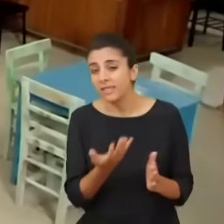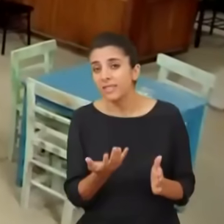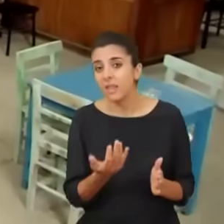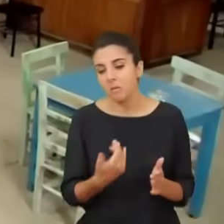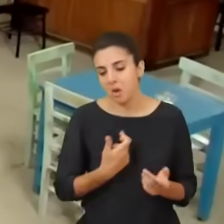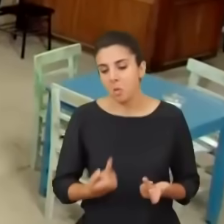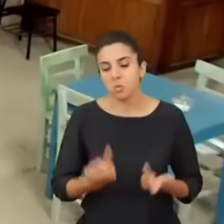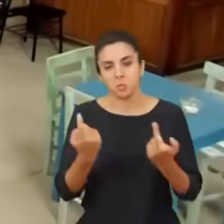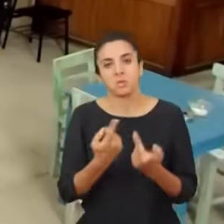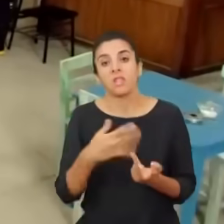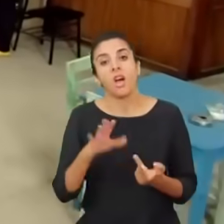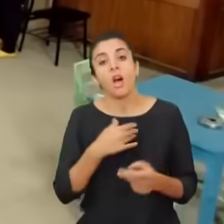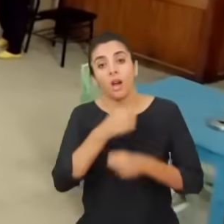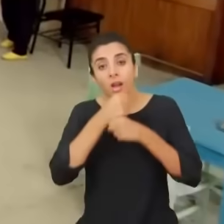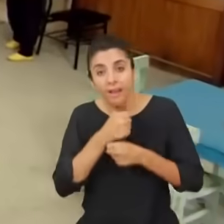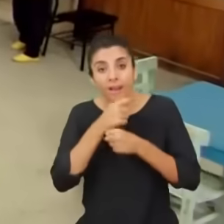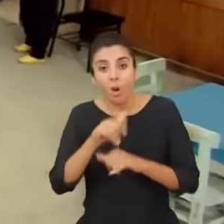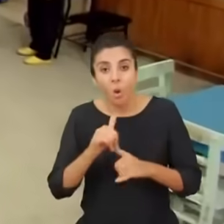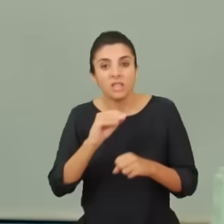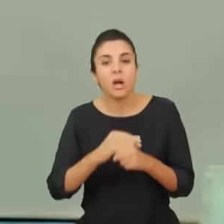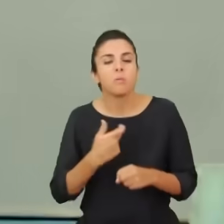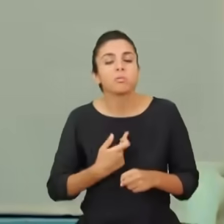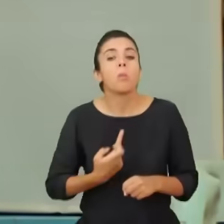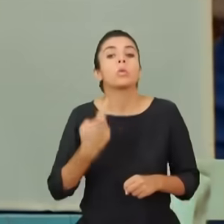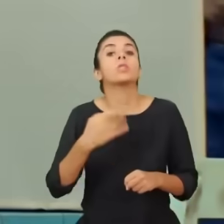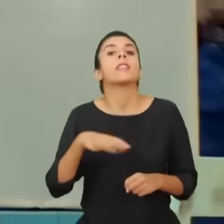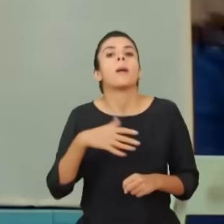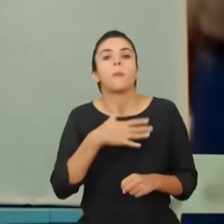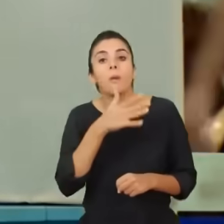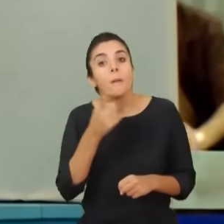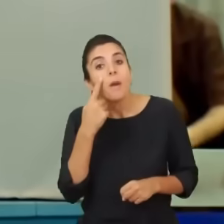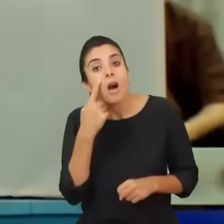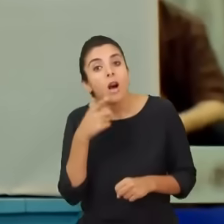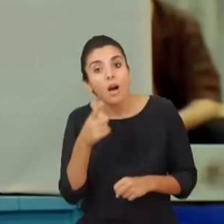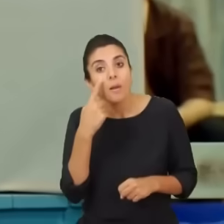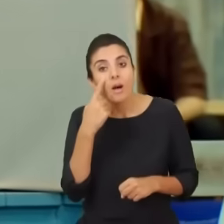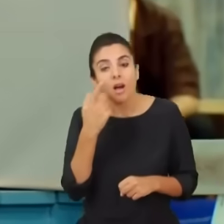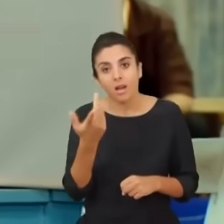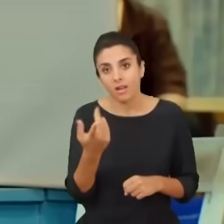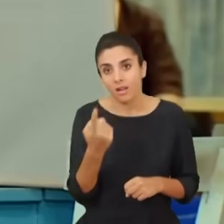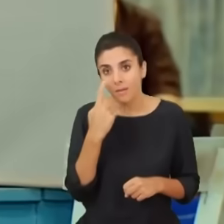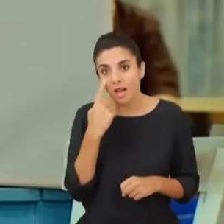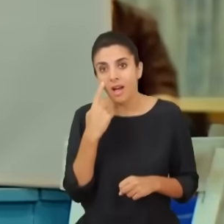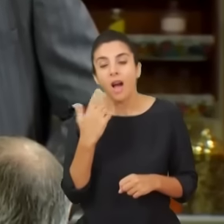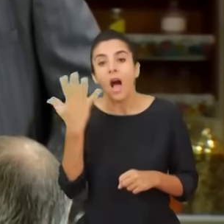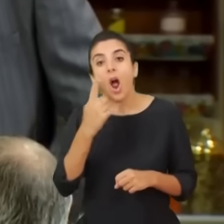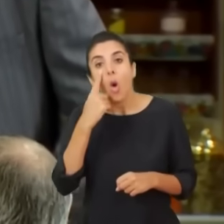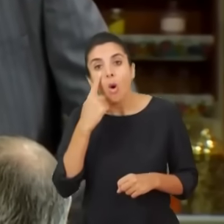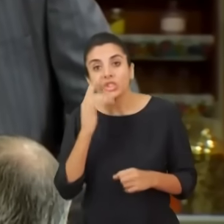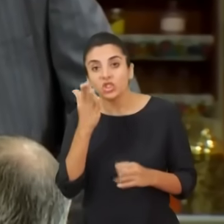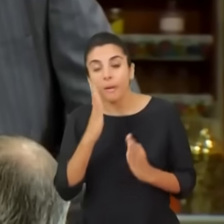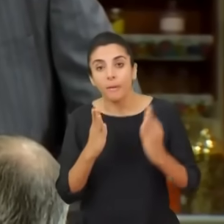ben de boş değilim bu karagöz hacivat sandığında. Bakın şimdi. Tıpları önüne perde girilmiş koliyi arkadan karagöz soktu. Karagöz pencerede olur. Yani.